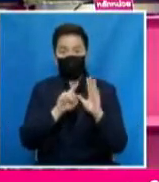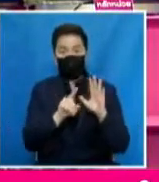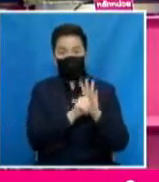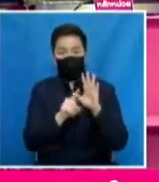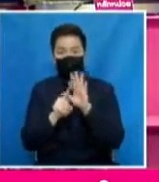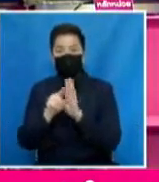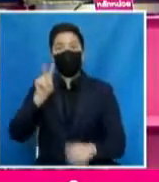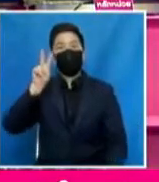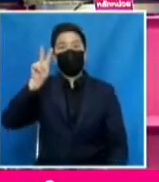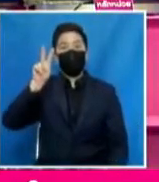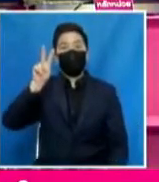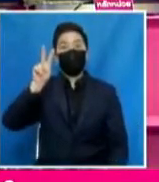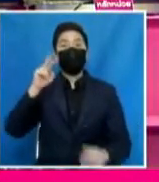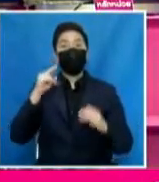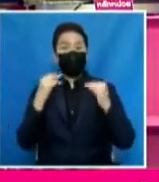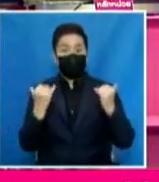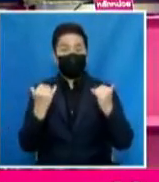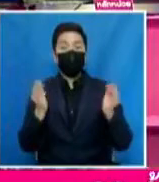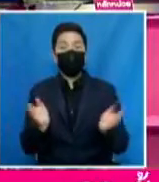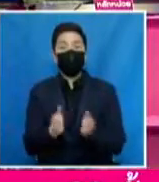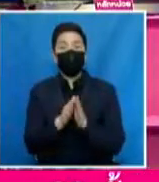ครั้งจำนวน